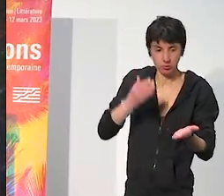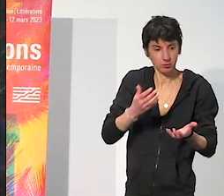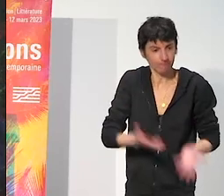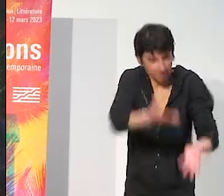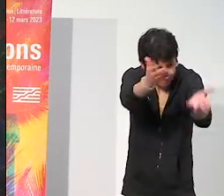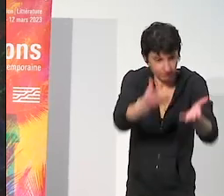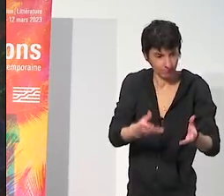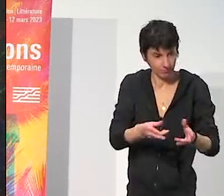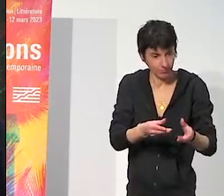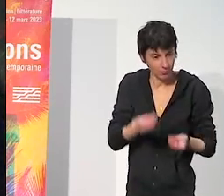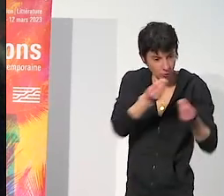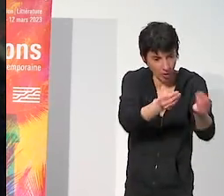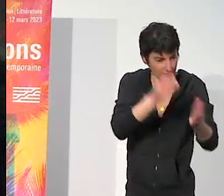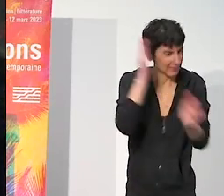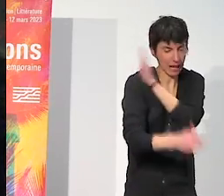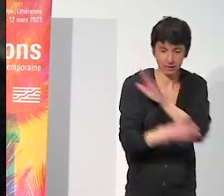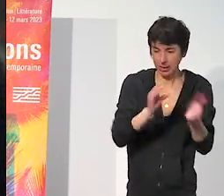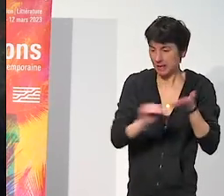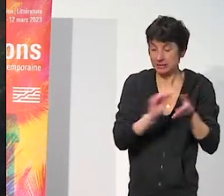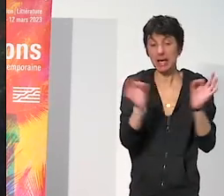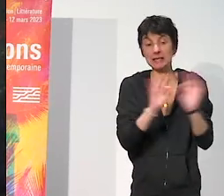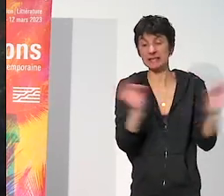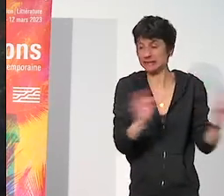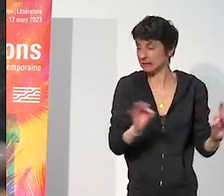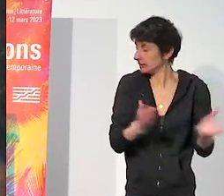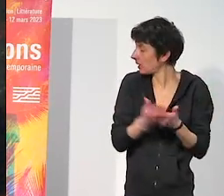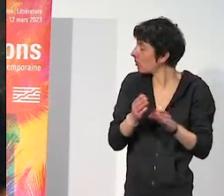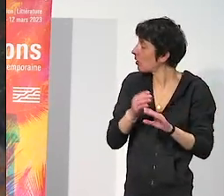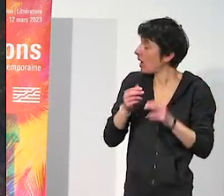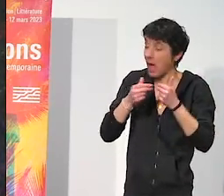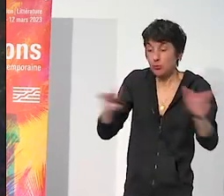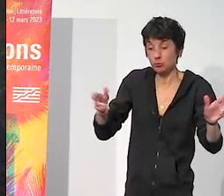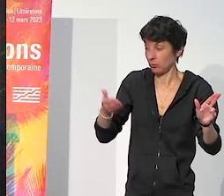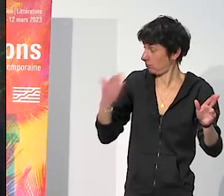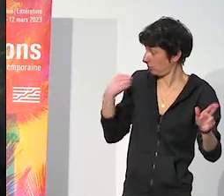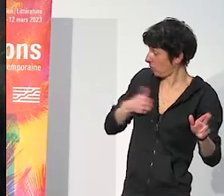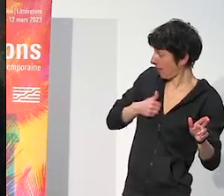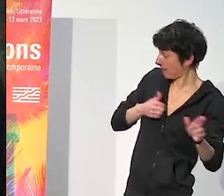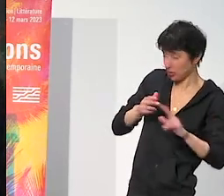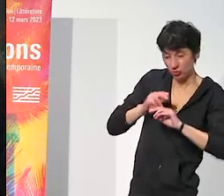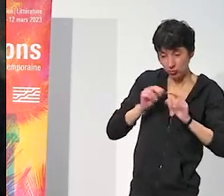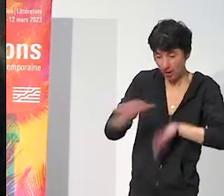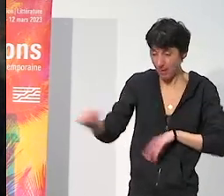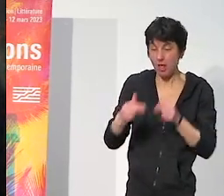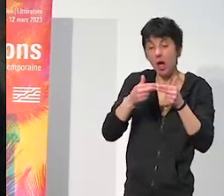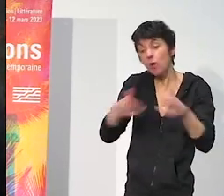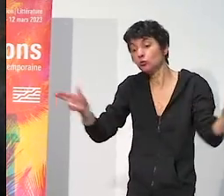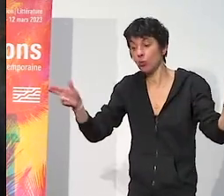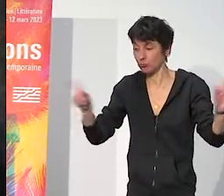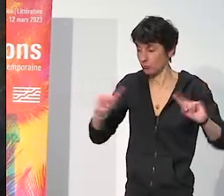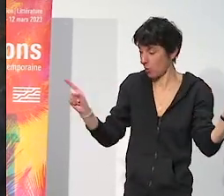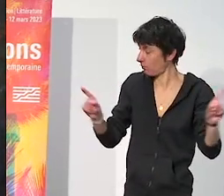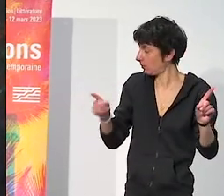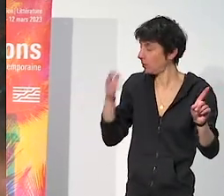précipite dans le récit très souvent. Je n'ai jamais fait dans mes livres, par exemple, d'introduction. En général,